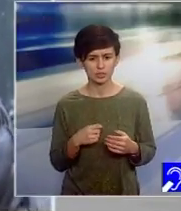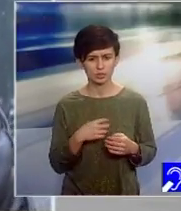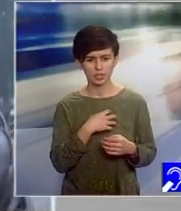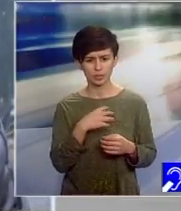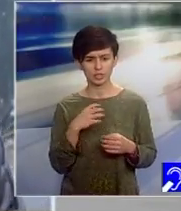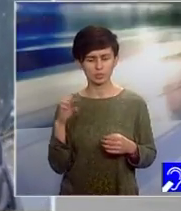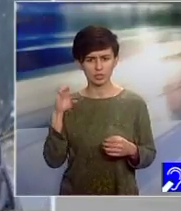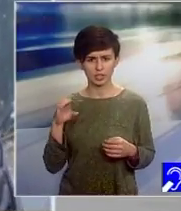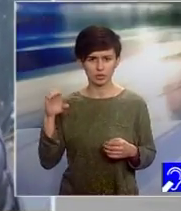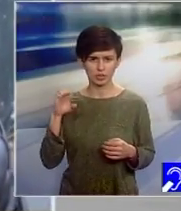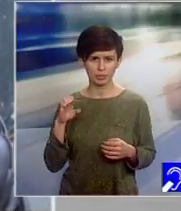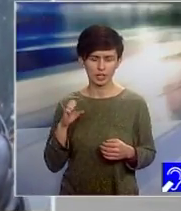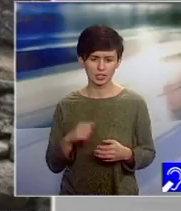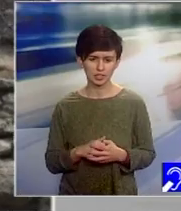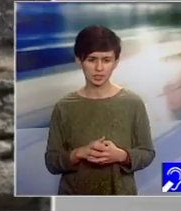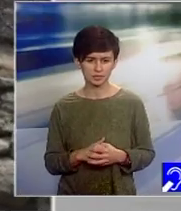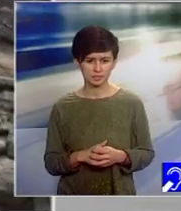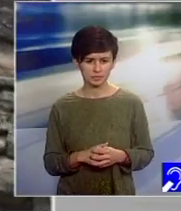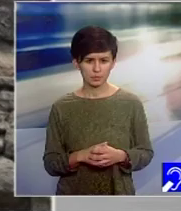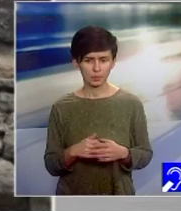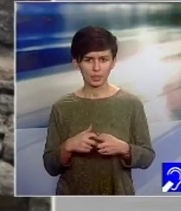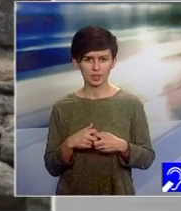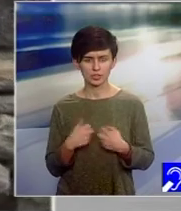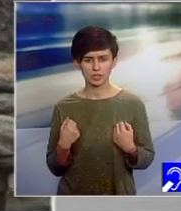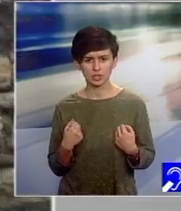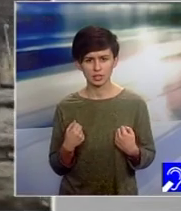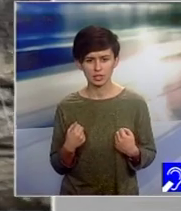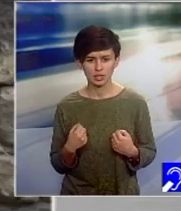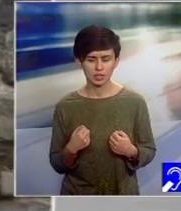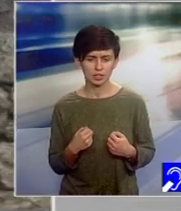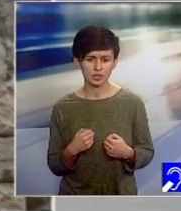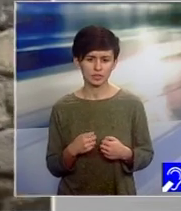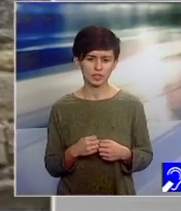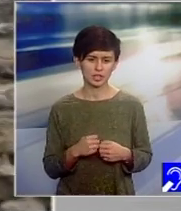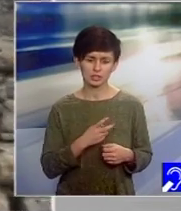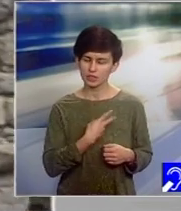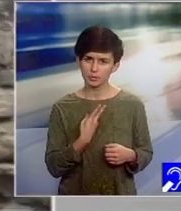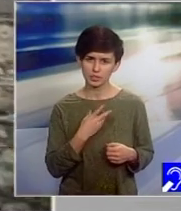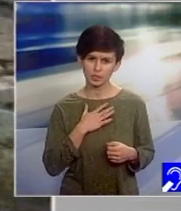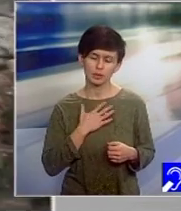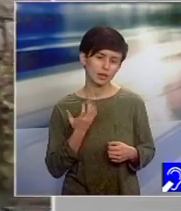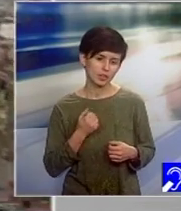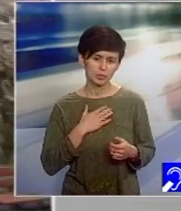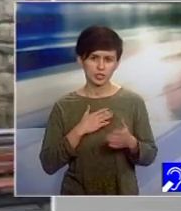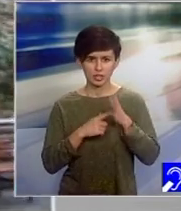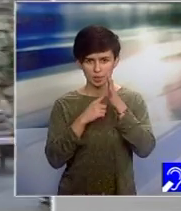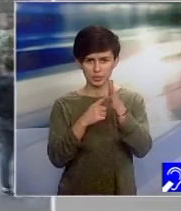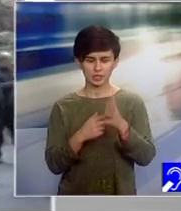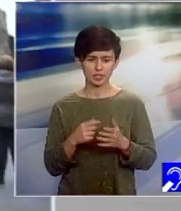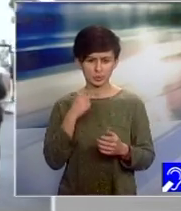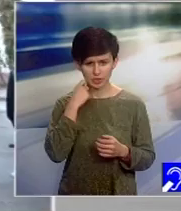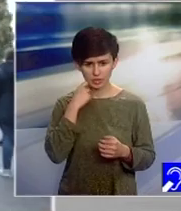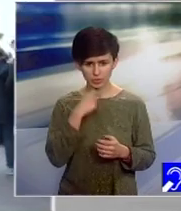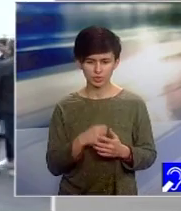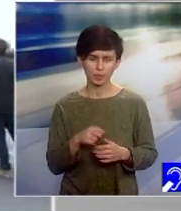până la urmă într-un patrimoniu mondial și, fără falsă modestie, avem ce arăta din Cluj. La concursul național Euroscola au